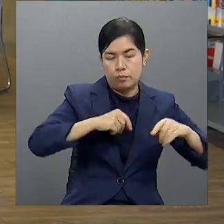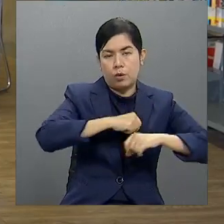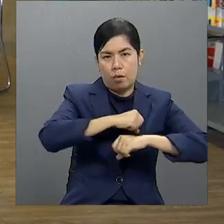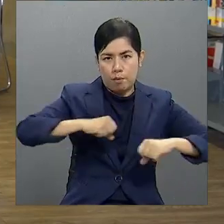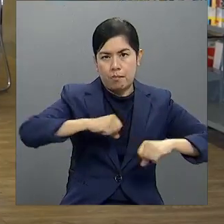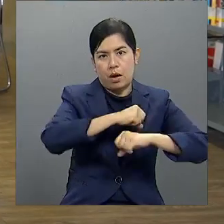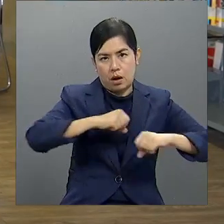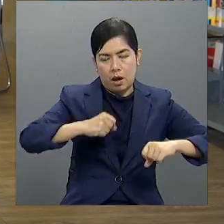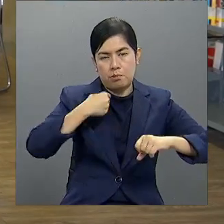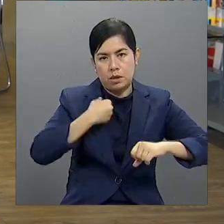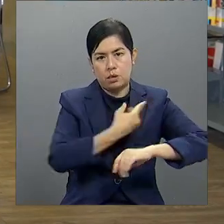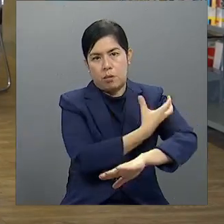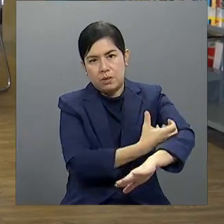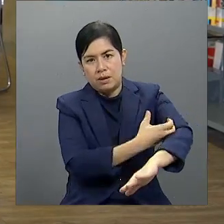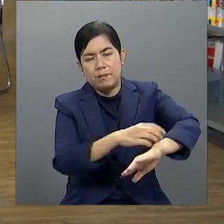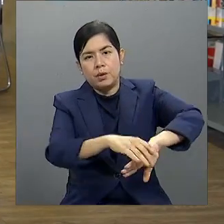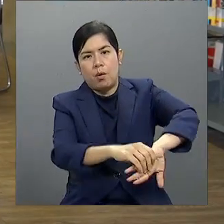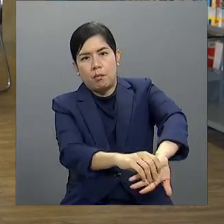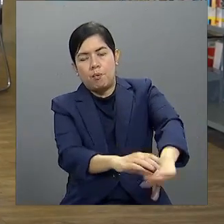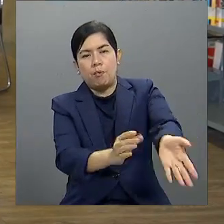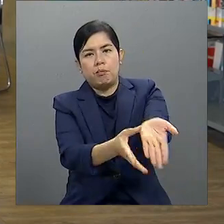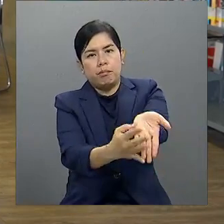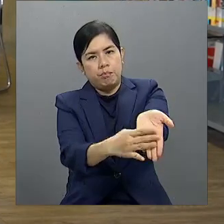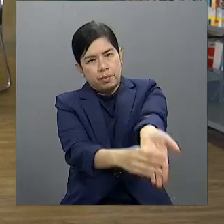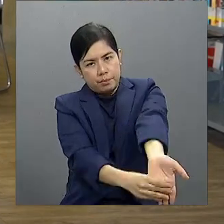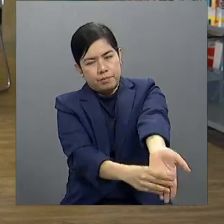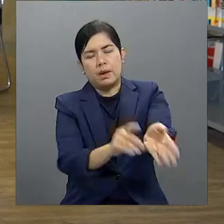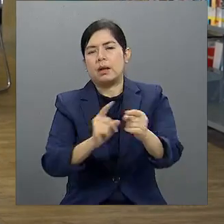หลังออกก็ต้องยืดเช่นกันและที่สำคัญคุณหมอย้ำๆแล้วนะครับว่า